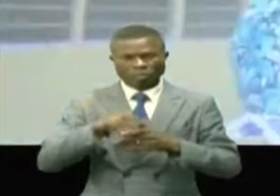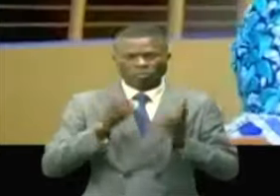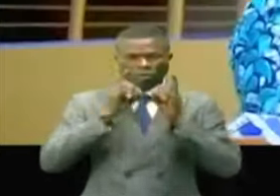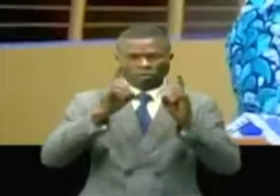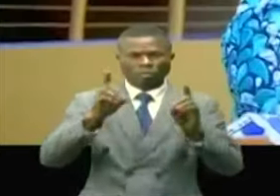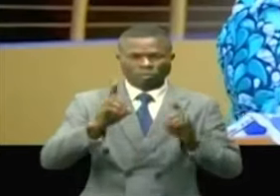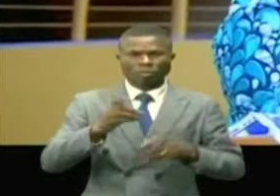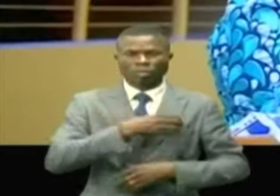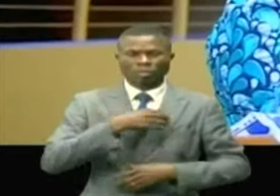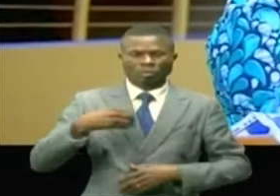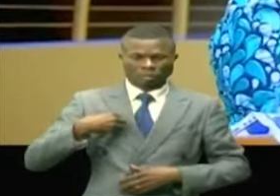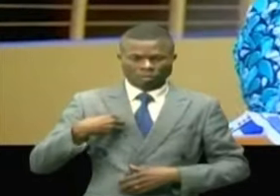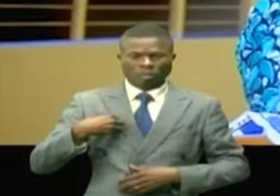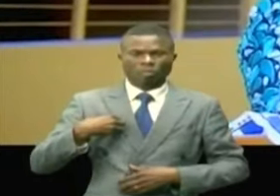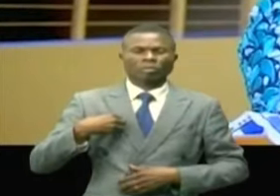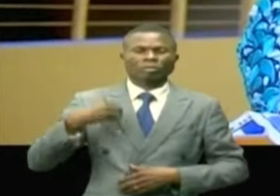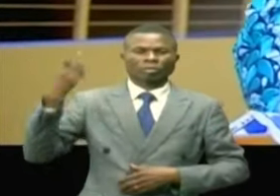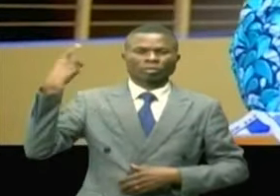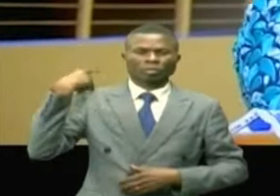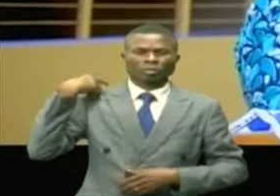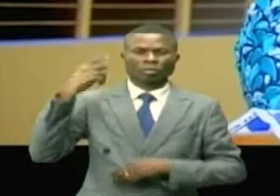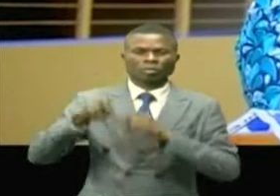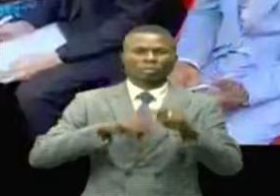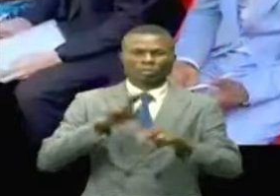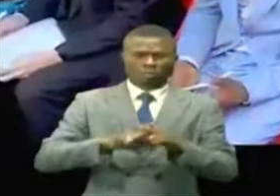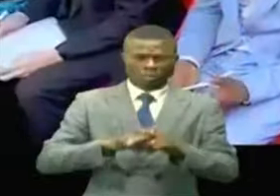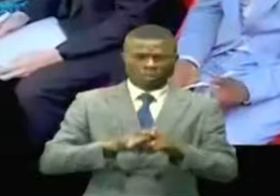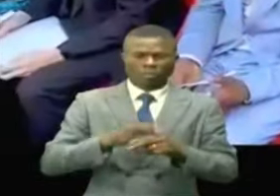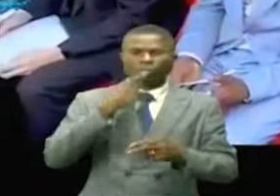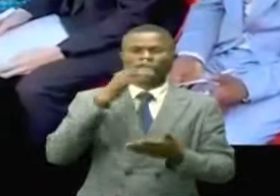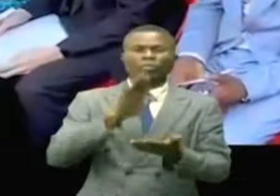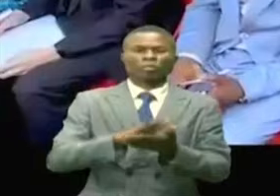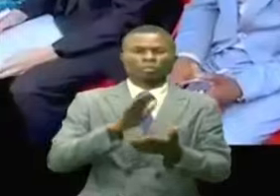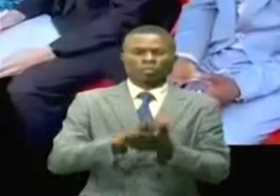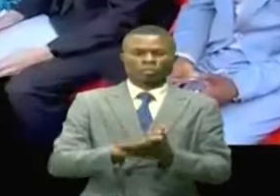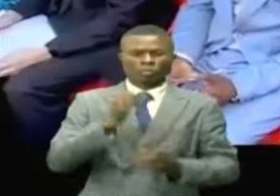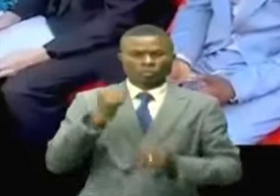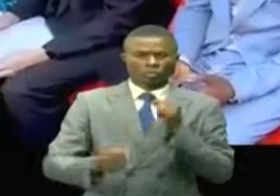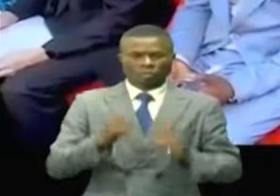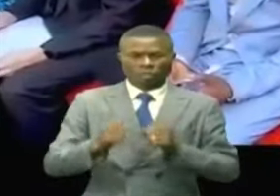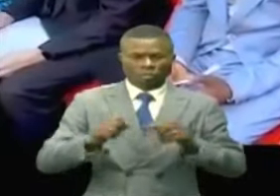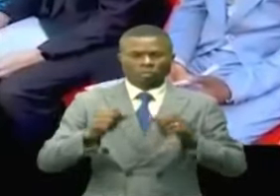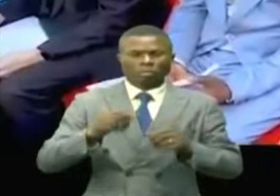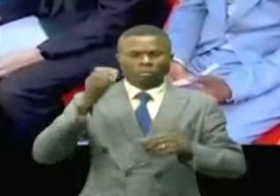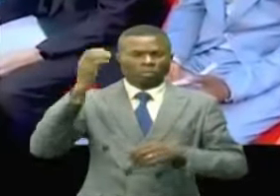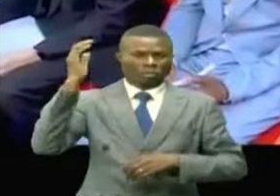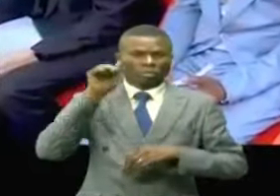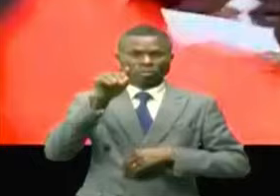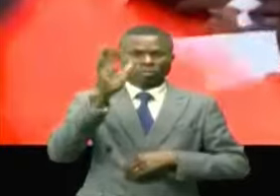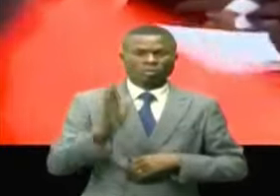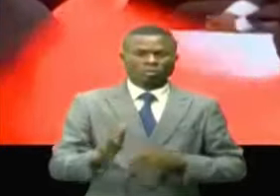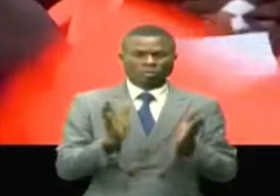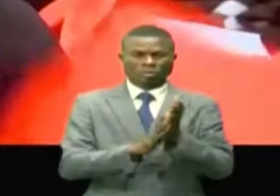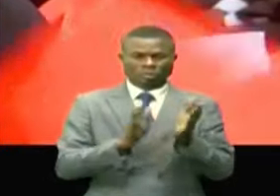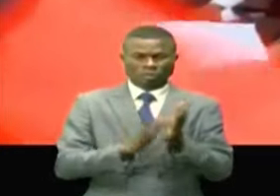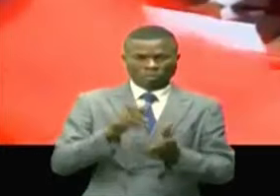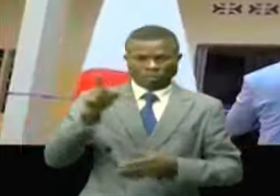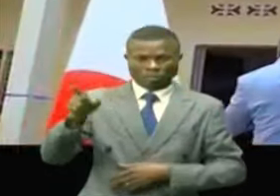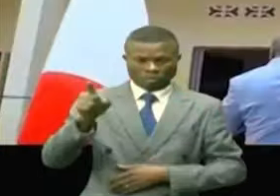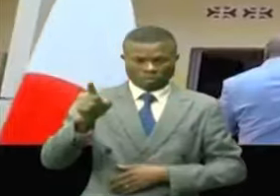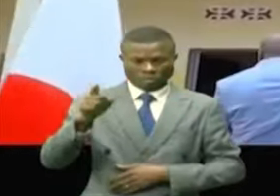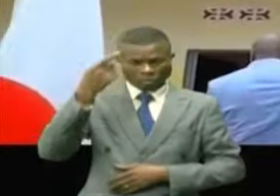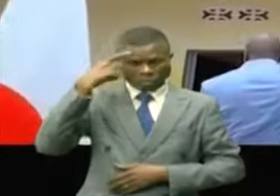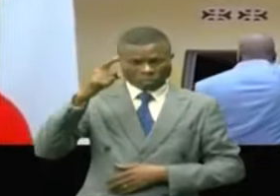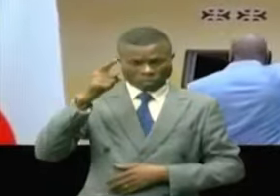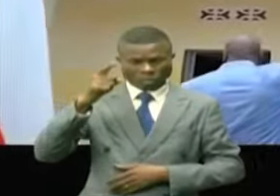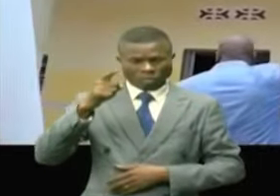la rapporteur adjointe de l'Assemblée nationale a félicité le dynamisme du préfet de l'Institut angoango dans l'aboutissement